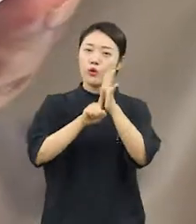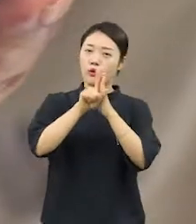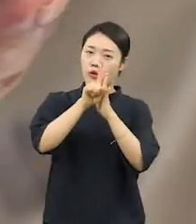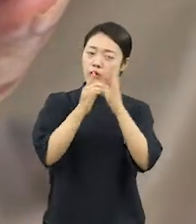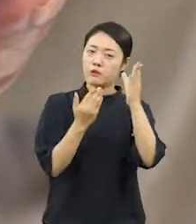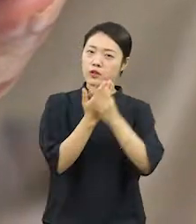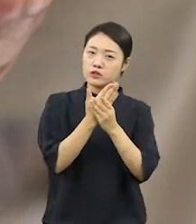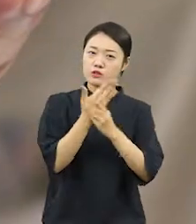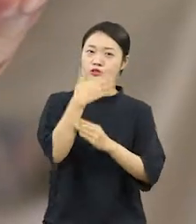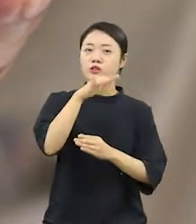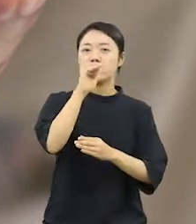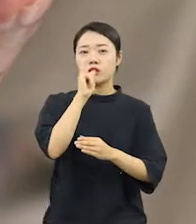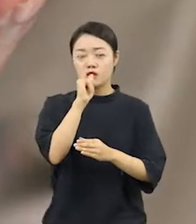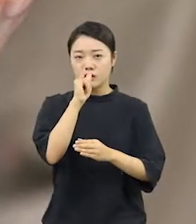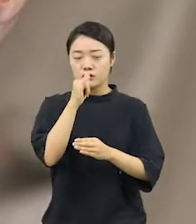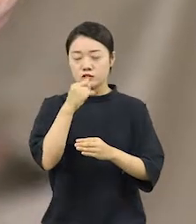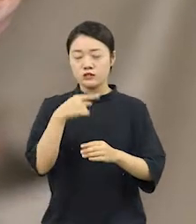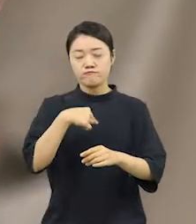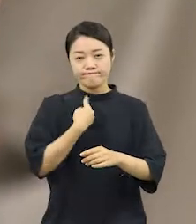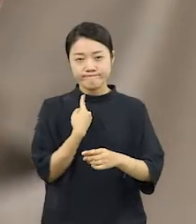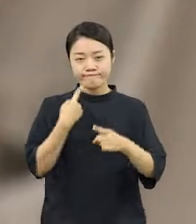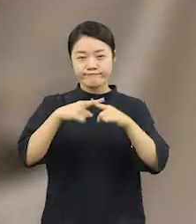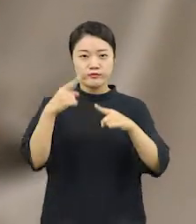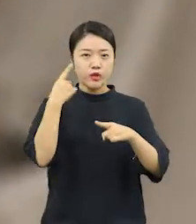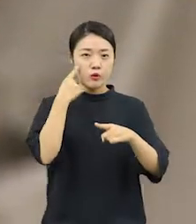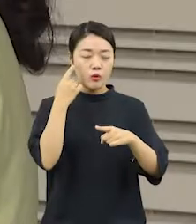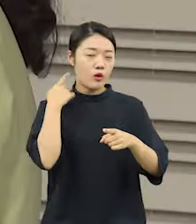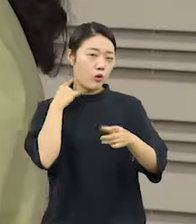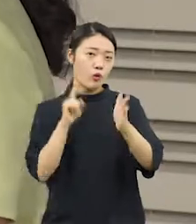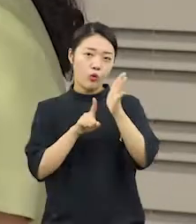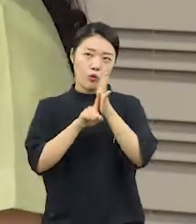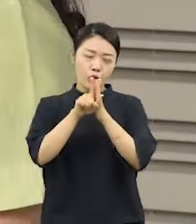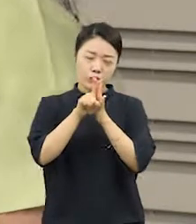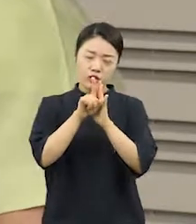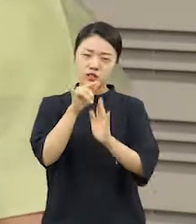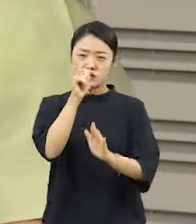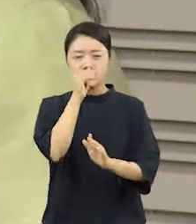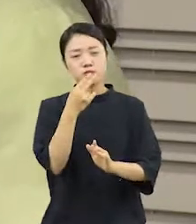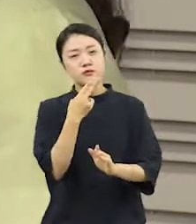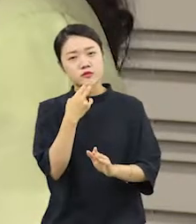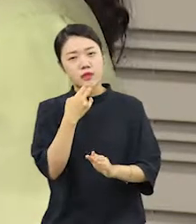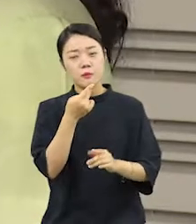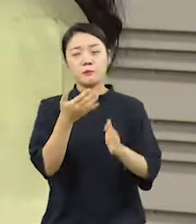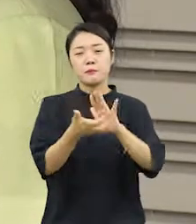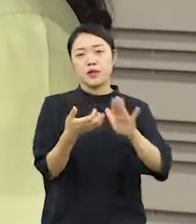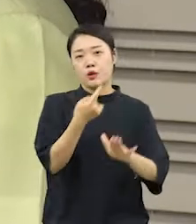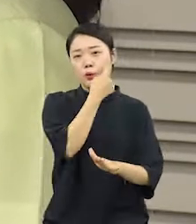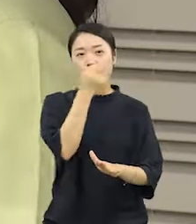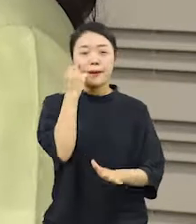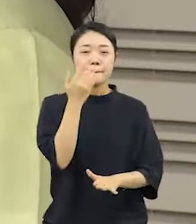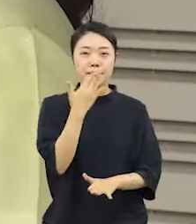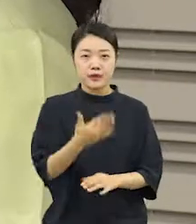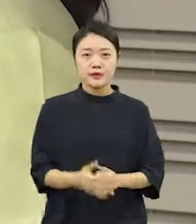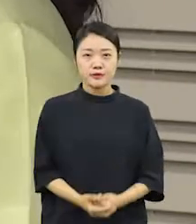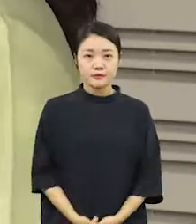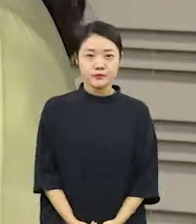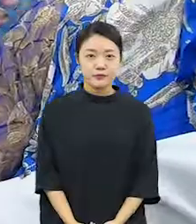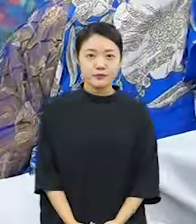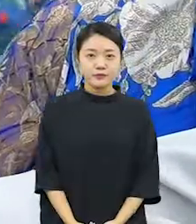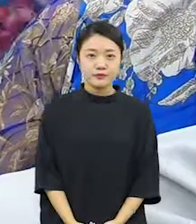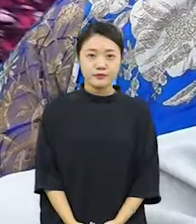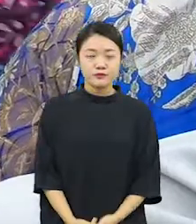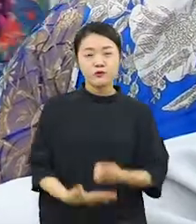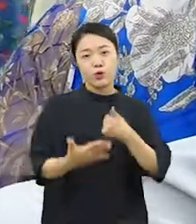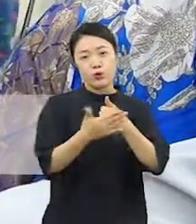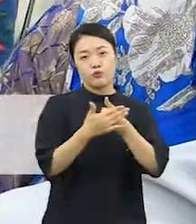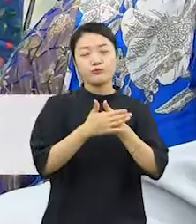일으키는 위험인자들을 스스로 체크하며 자신이 고혈압에 얼마나 노출되어 있는지 미리 확인할 수 있습니다.